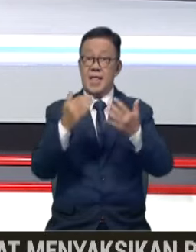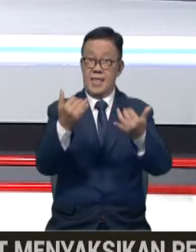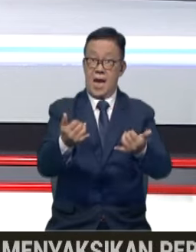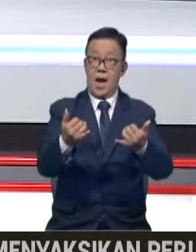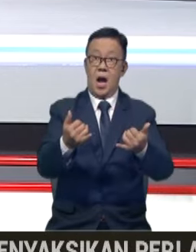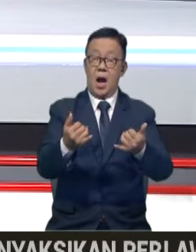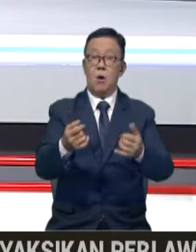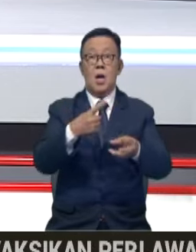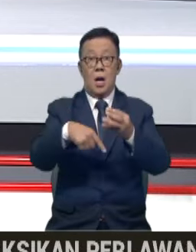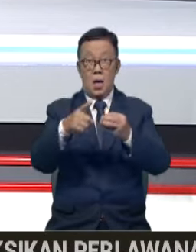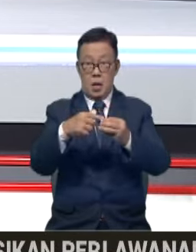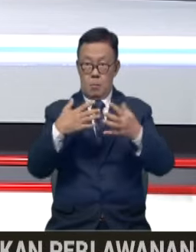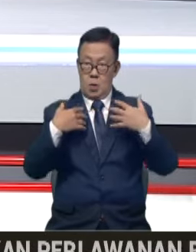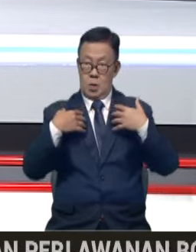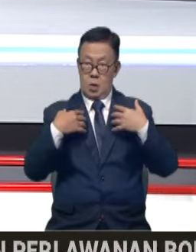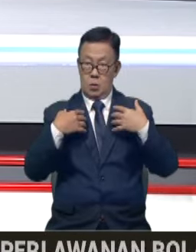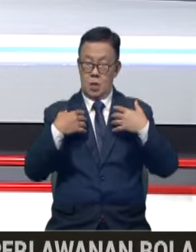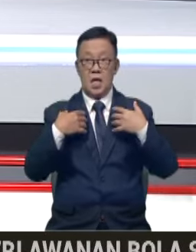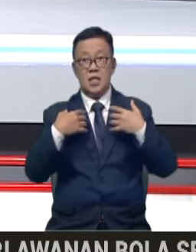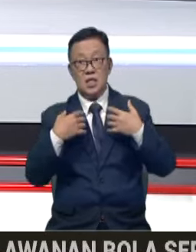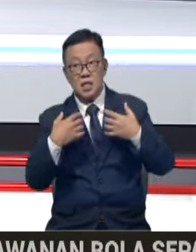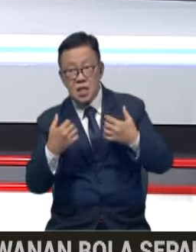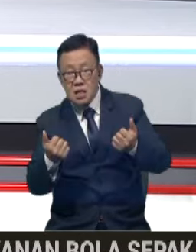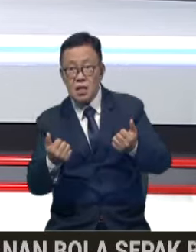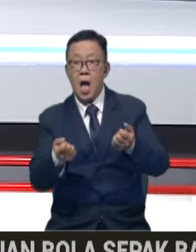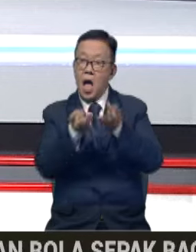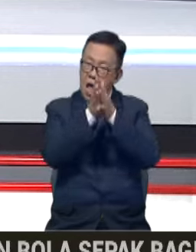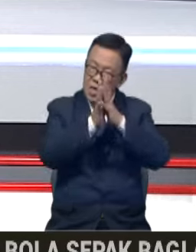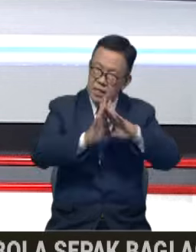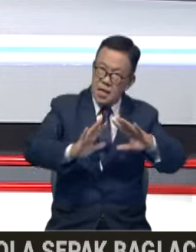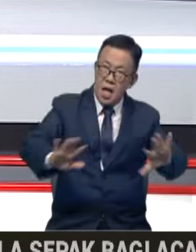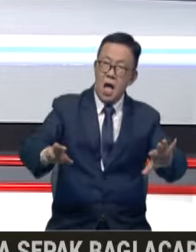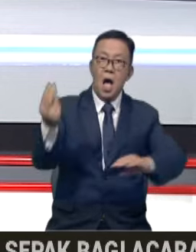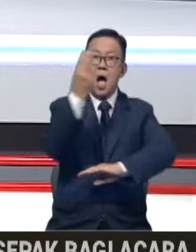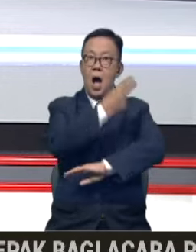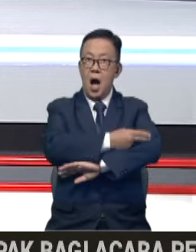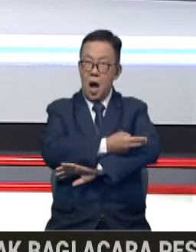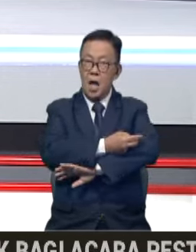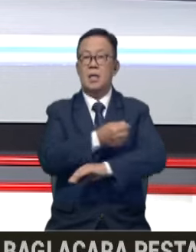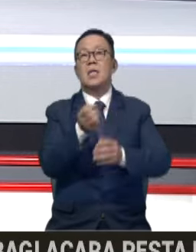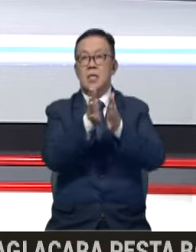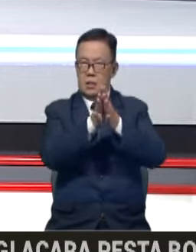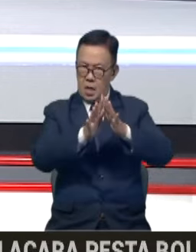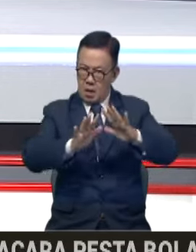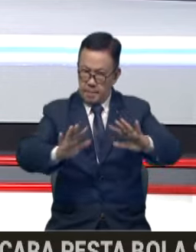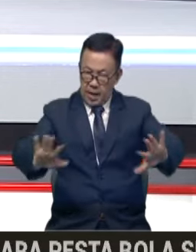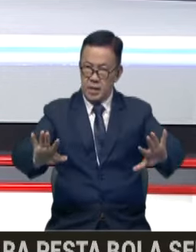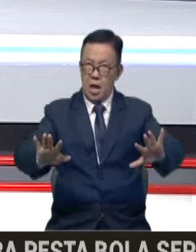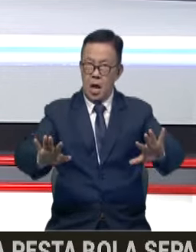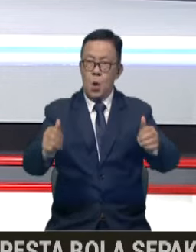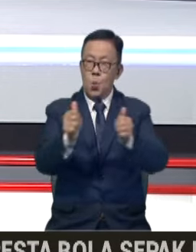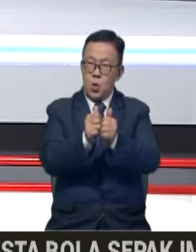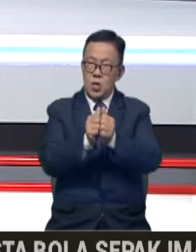Persidangan Keselamatan dan Kesihatan di Tempat Kerja 2024 sempena Hari Keselamatan dan Kesihatan di Tempat Kerja